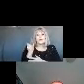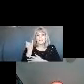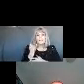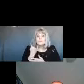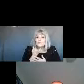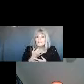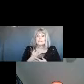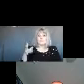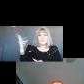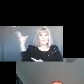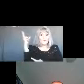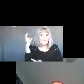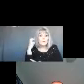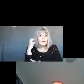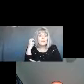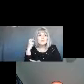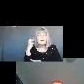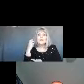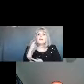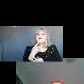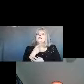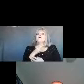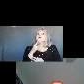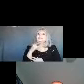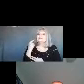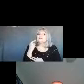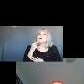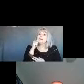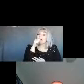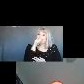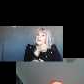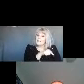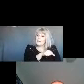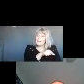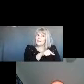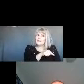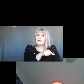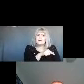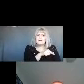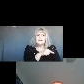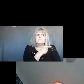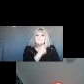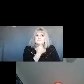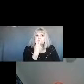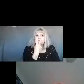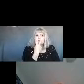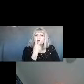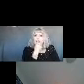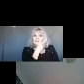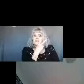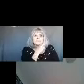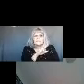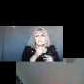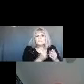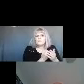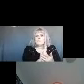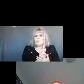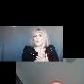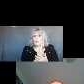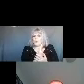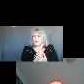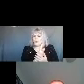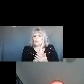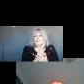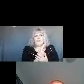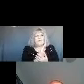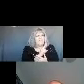gesê, of die jode dit gehoor, en dan toe het die jode die geraas